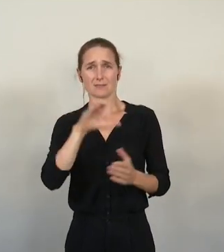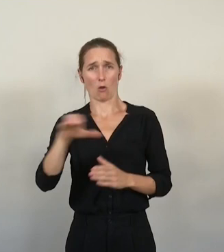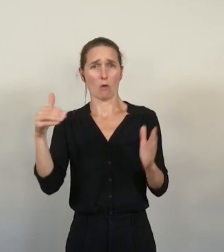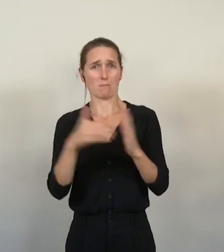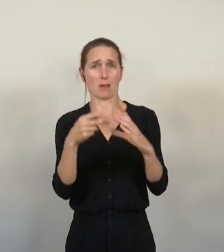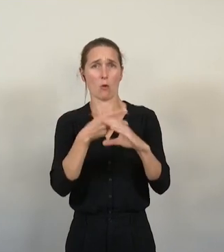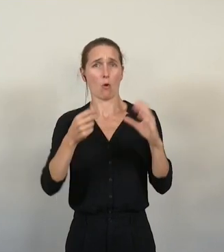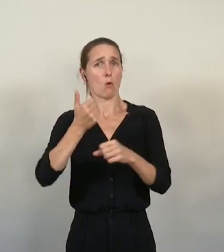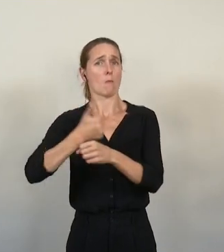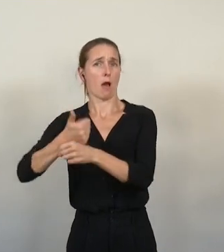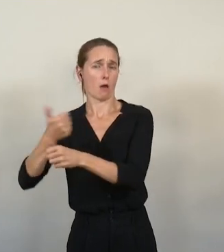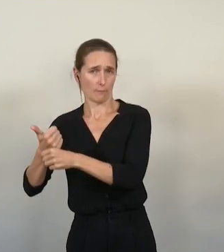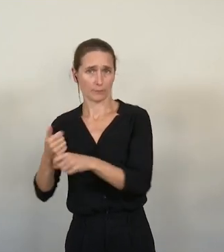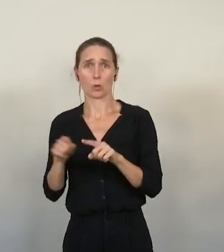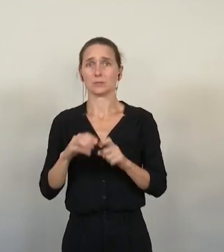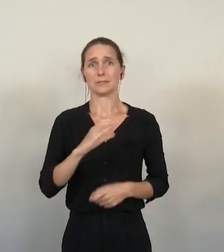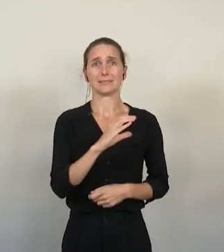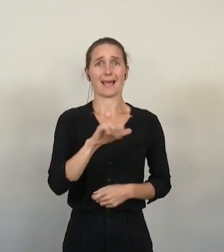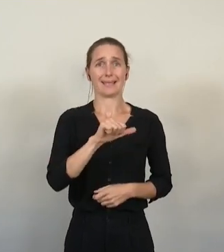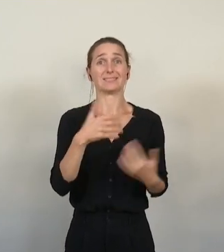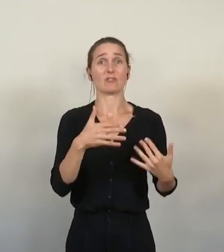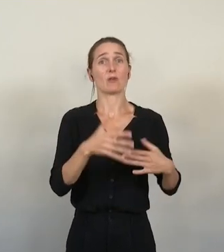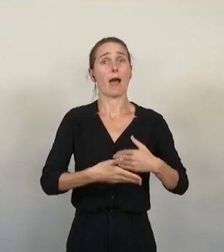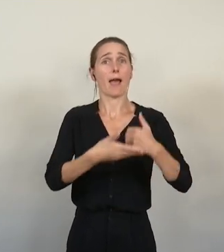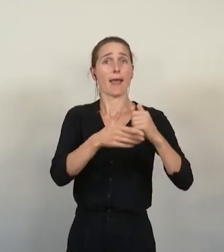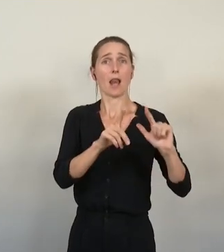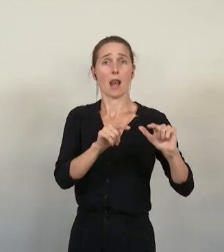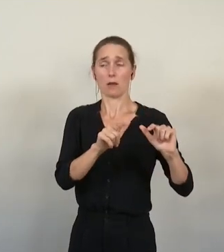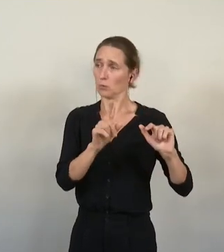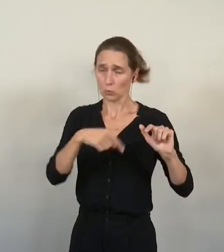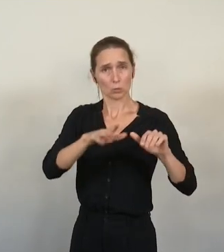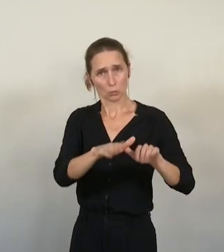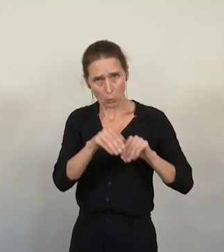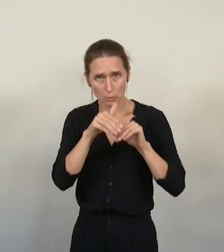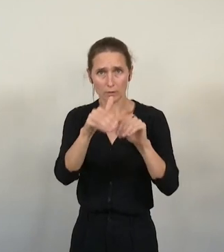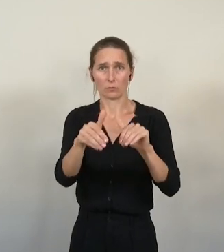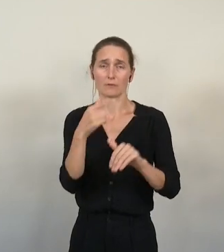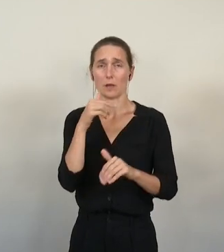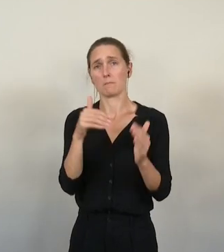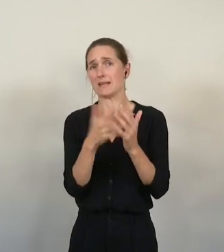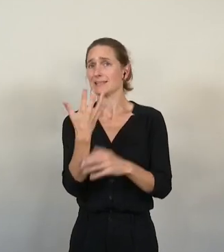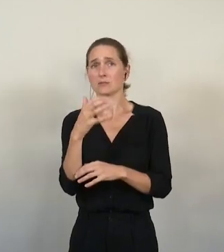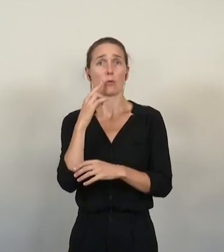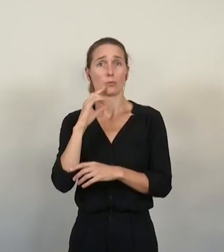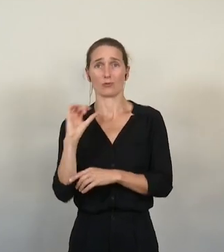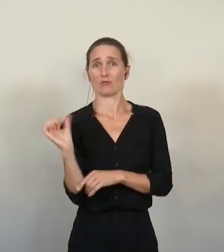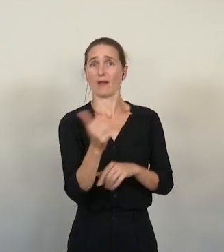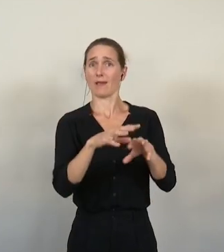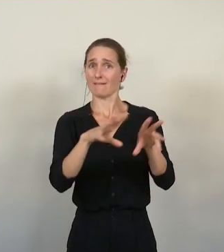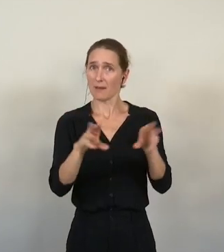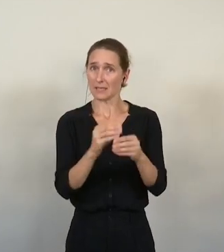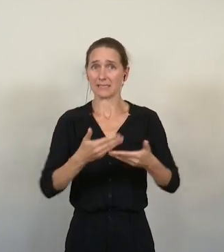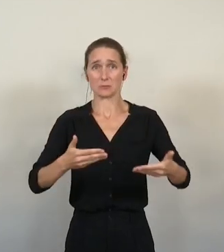c'est une aide aussi du CCS qui est déjà existante et qui sera mobilisée à hauteur de 1500 € par ménage en situation de